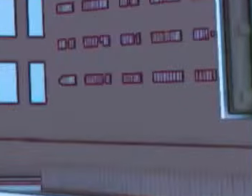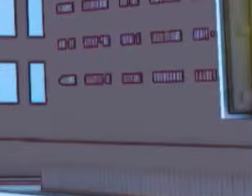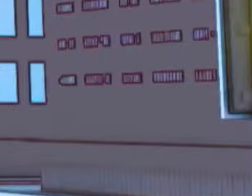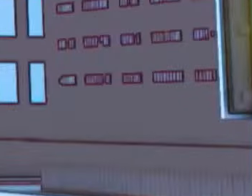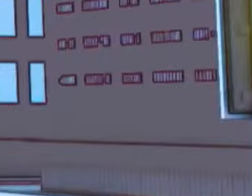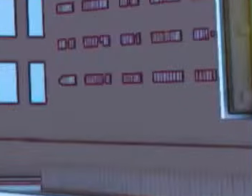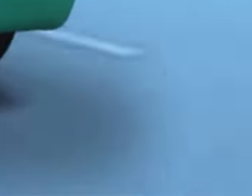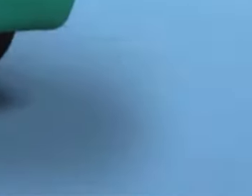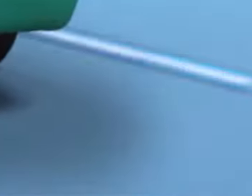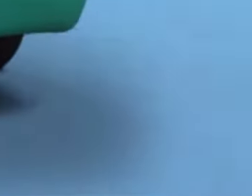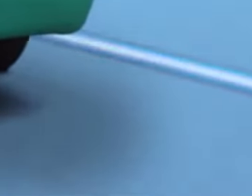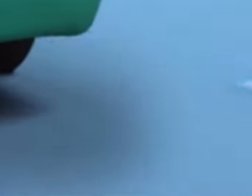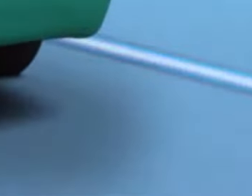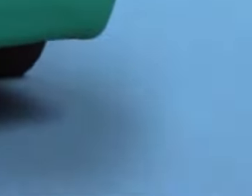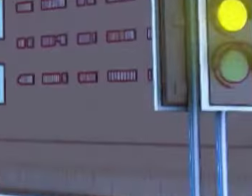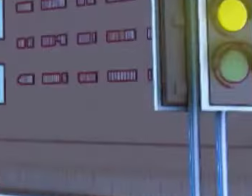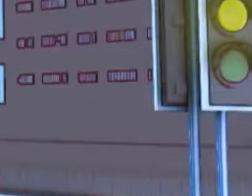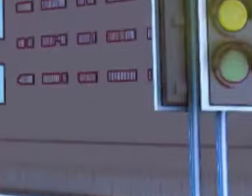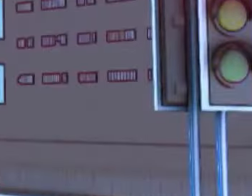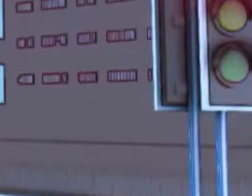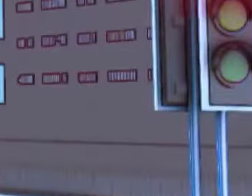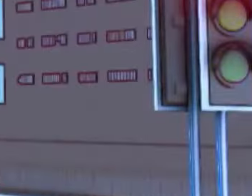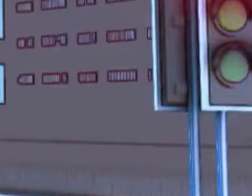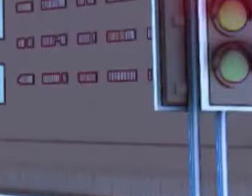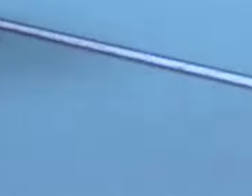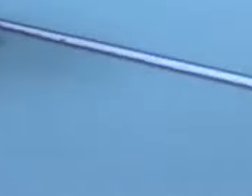Berhenti dan jangan langgar lampu isyarat merah.